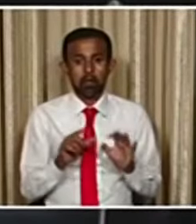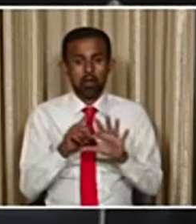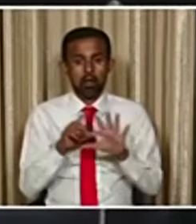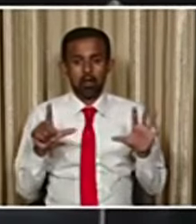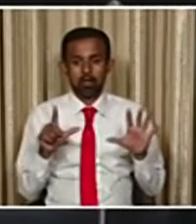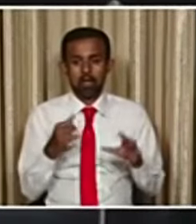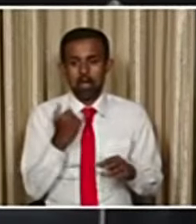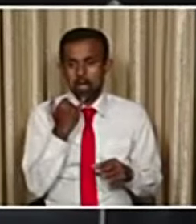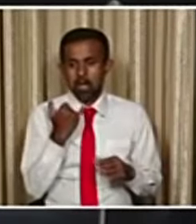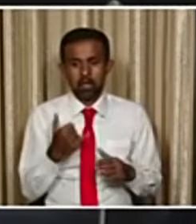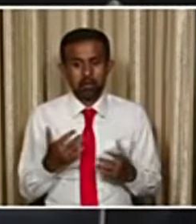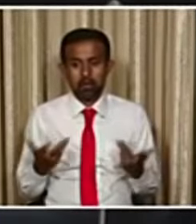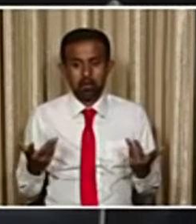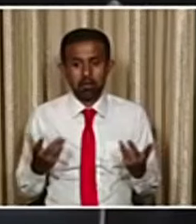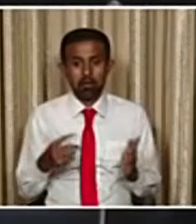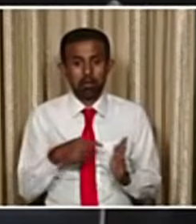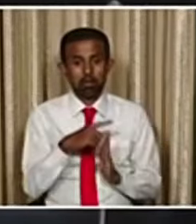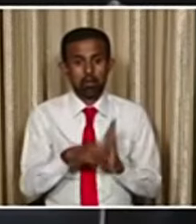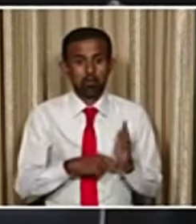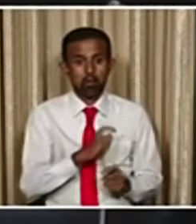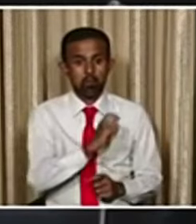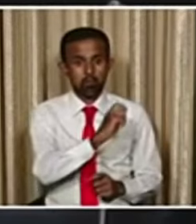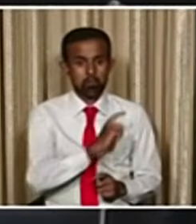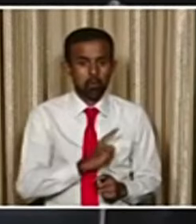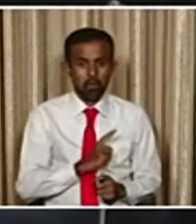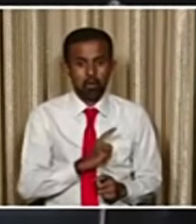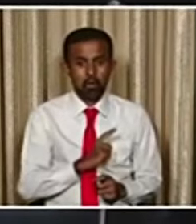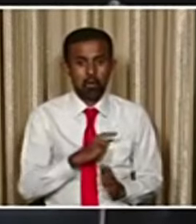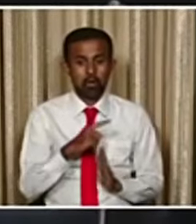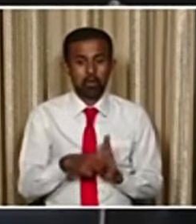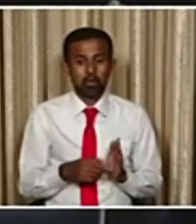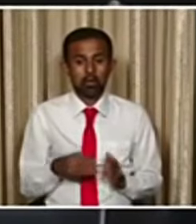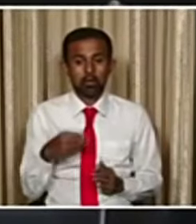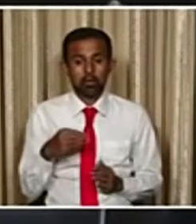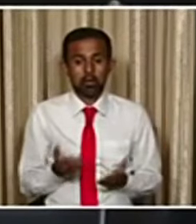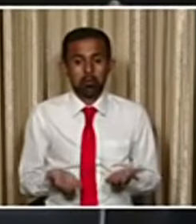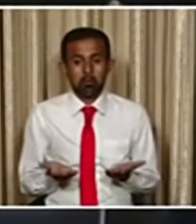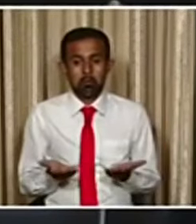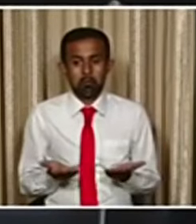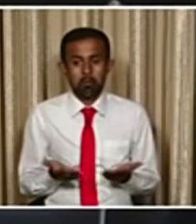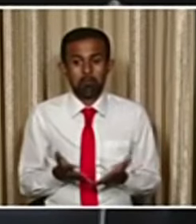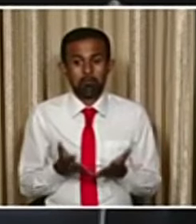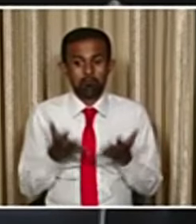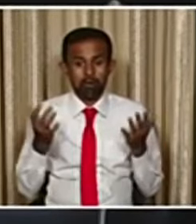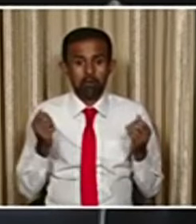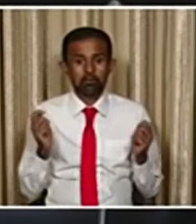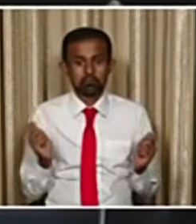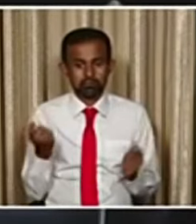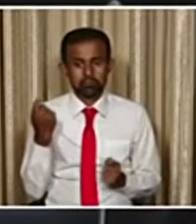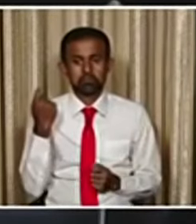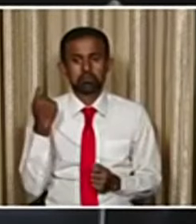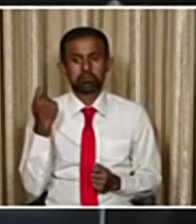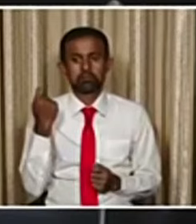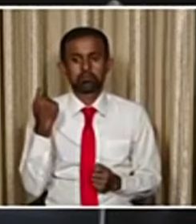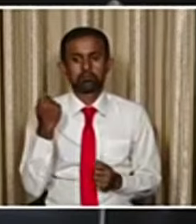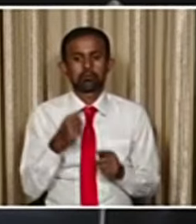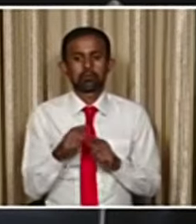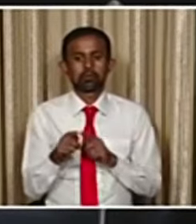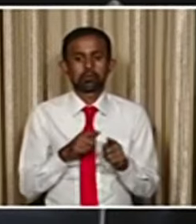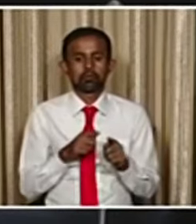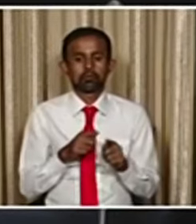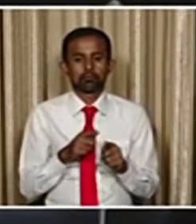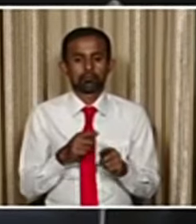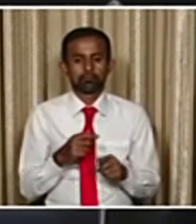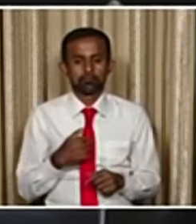කියන කෙන සෙල්ලමක් නෙවෙයි. රටක ආදායමට, රටේ ණය බරට ශාල ජයග්‍රහණයක්. මම